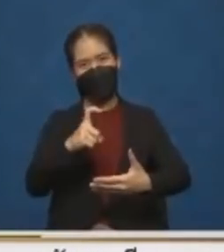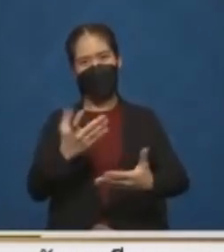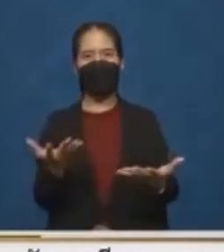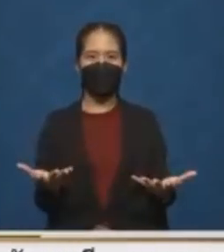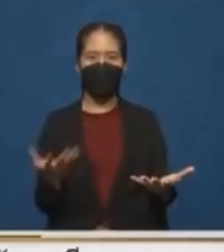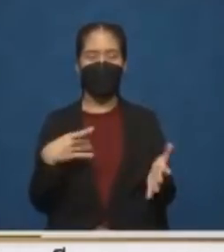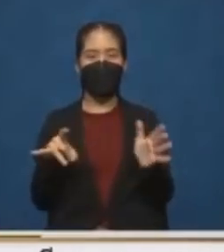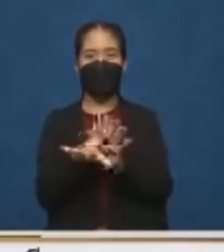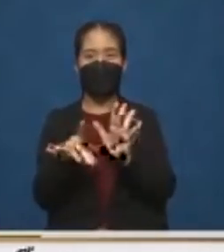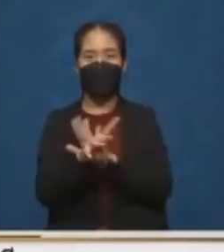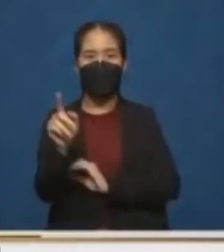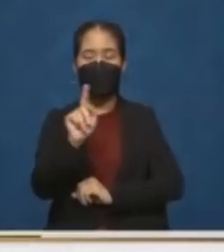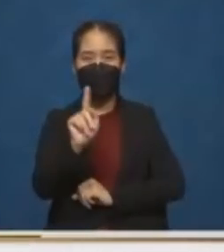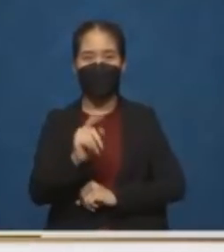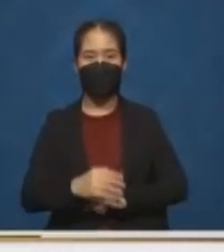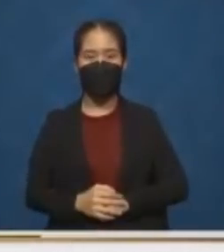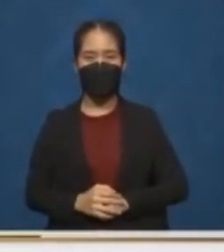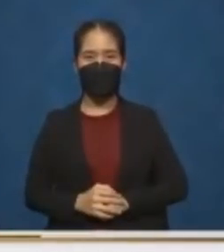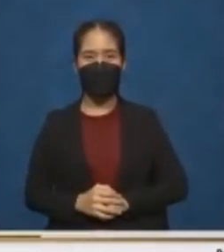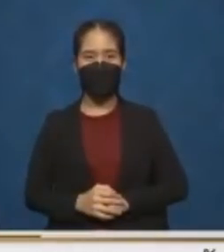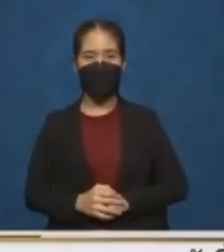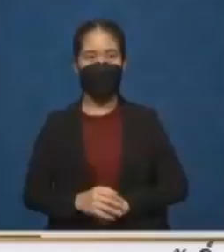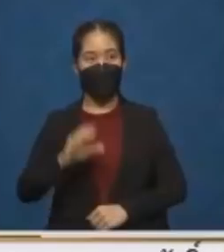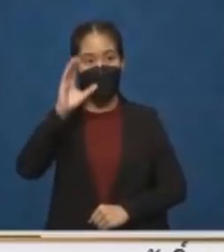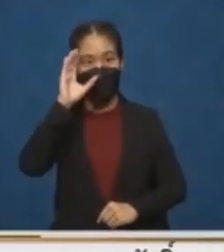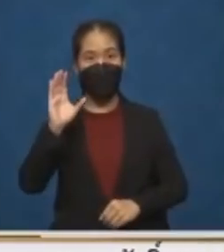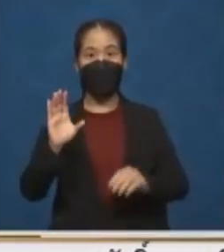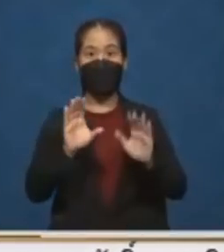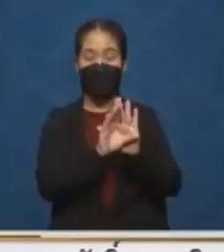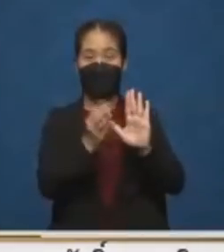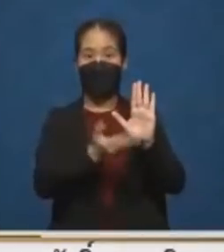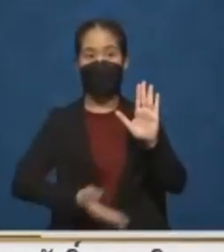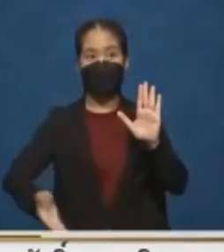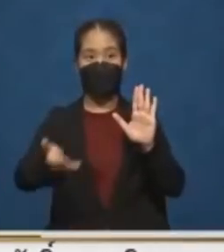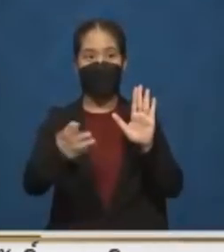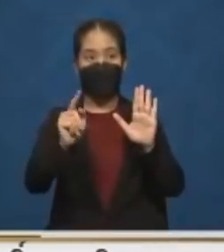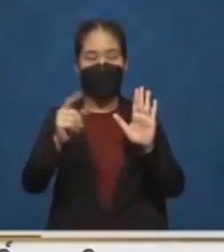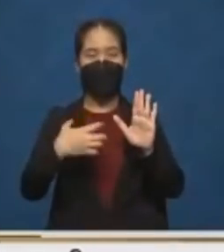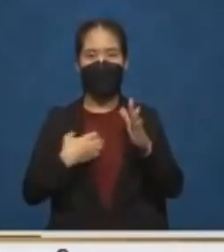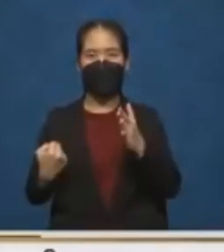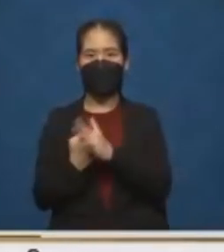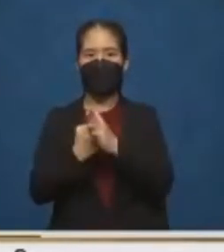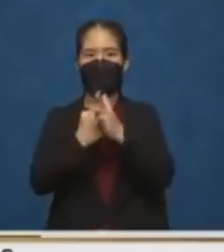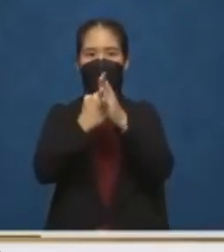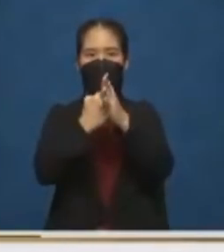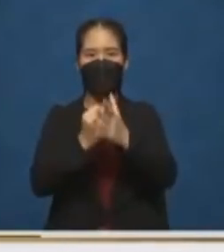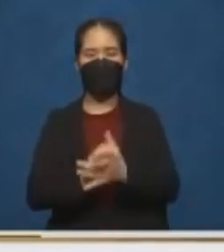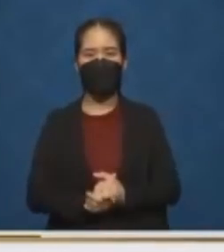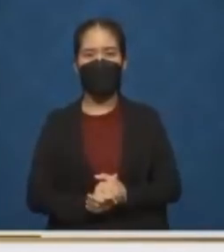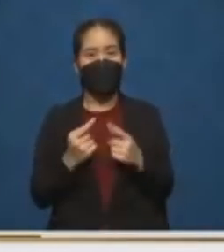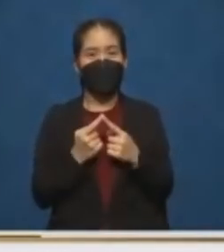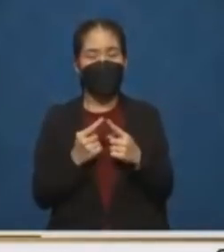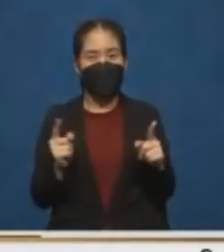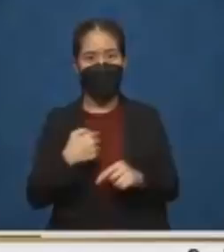และสุดท้าย ภาพที่หลายคนเลือกที่จะต่อสู้ต่อแต่หลาย